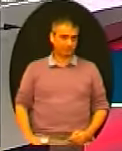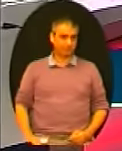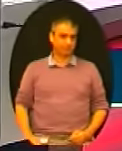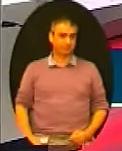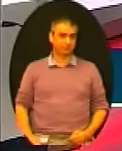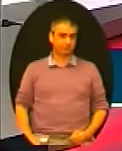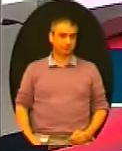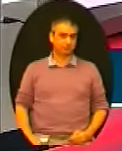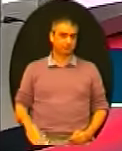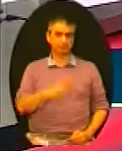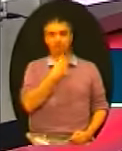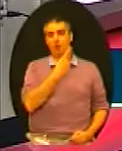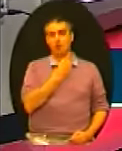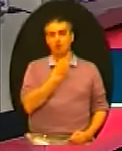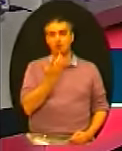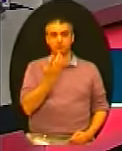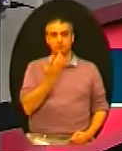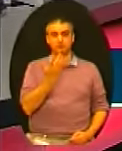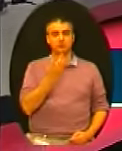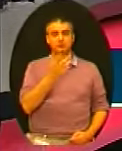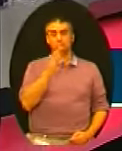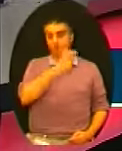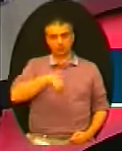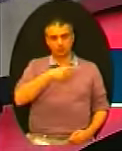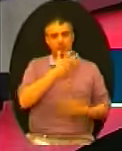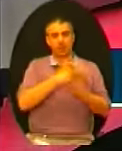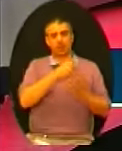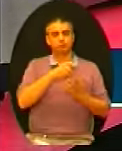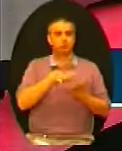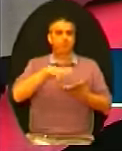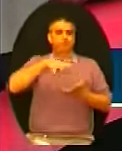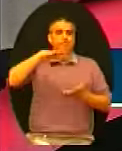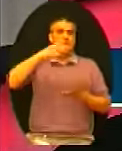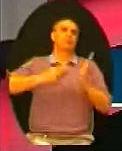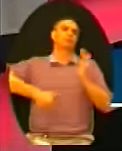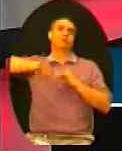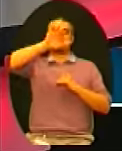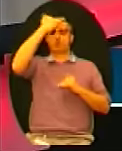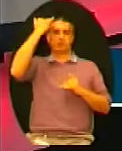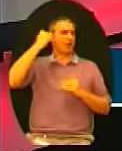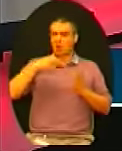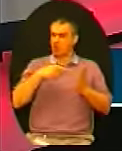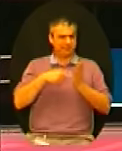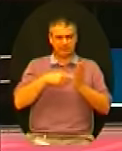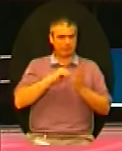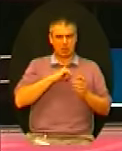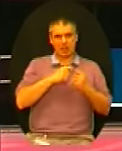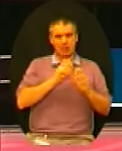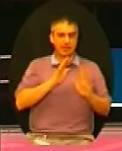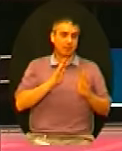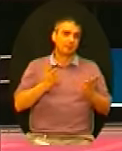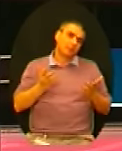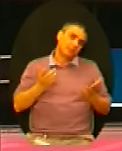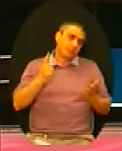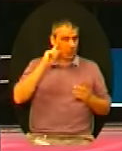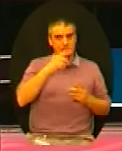מאפיינים פליליים, והוא אומר שהאישומים, חלק מהאישומים תפחו מעל ומעבר, לא מסיבות ענייניות.